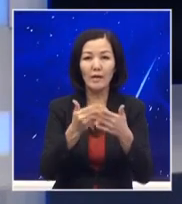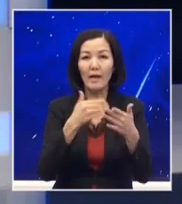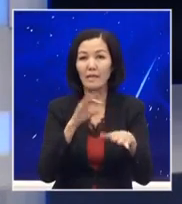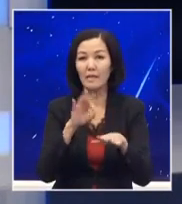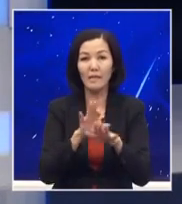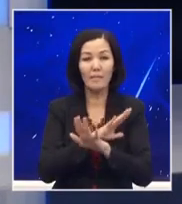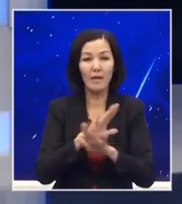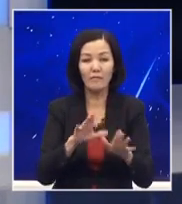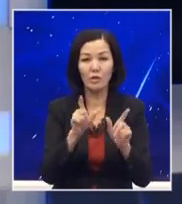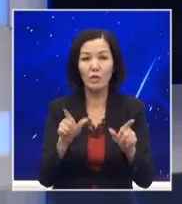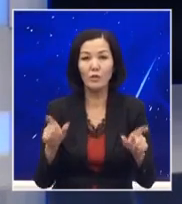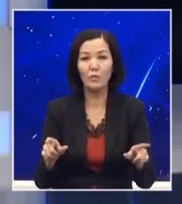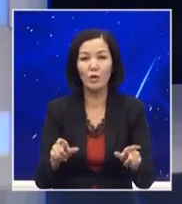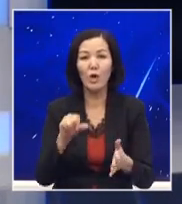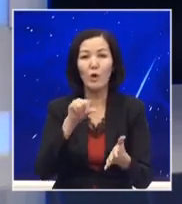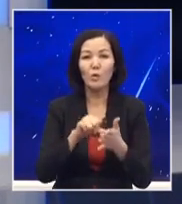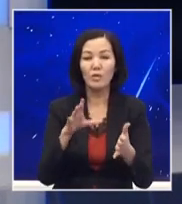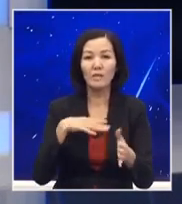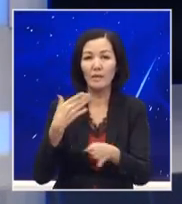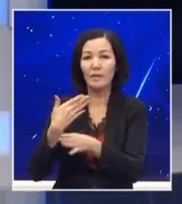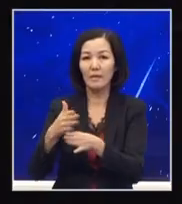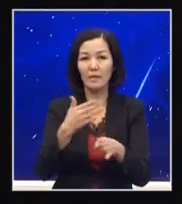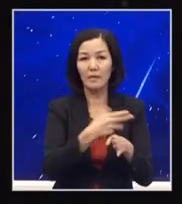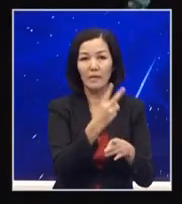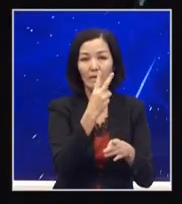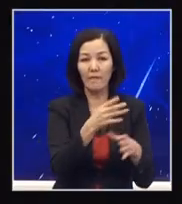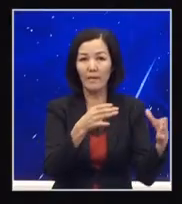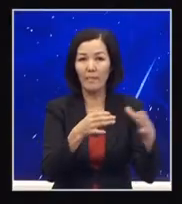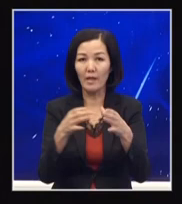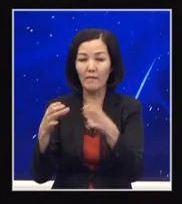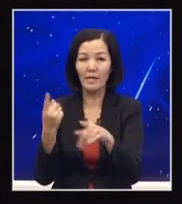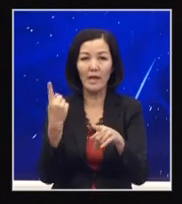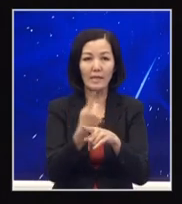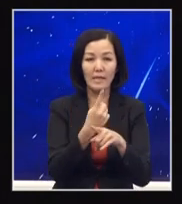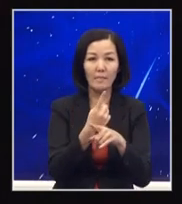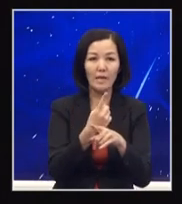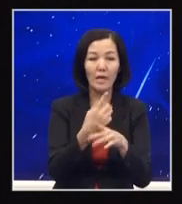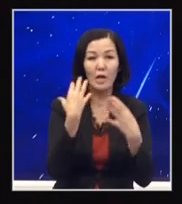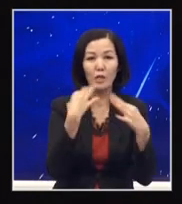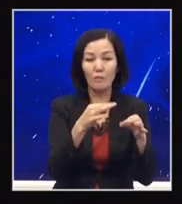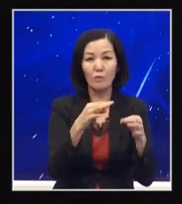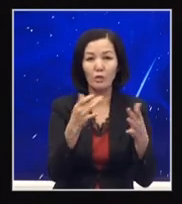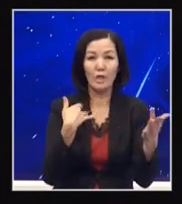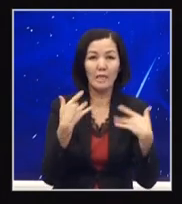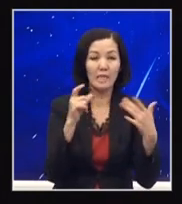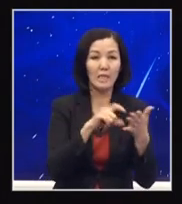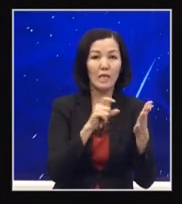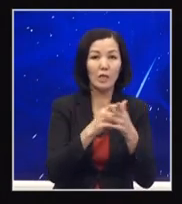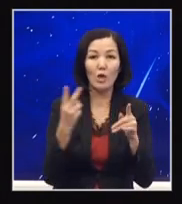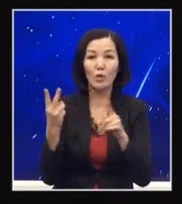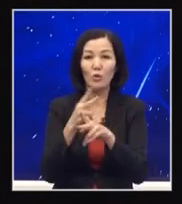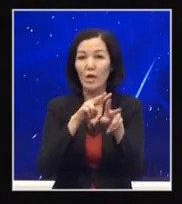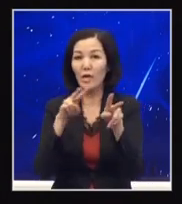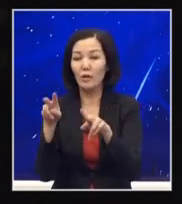болевшие ковидом. Участники были разделены на две половины. Одна была допущена в концертный зал, другая – контрольная –